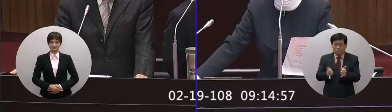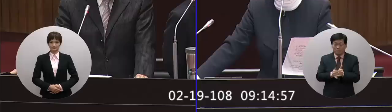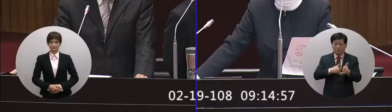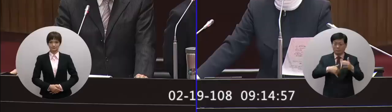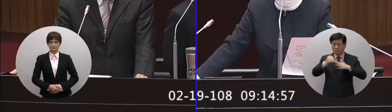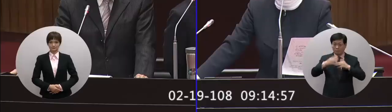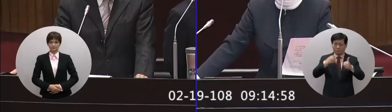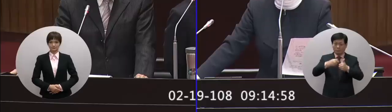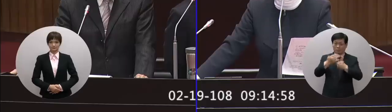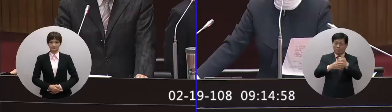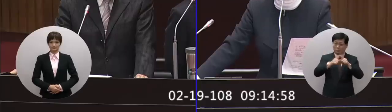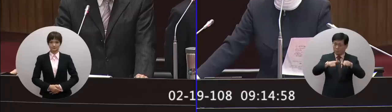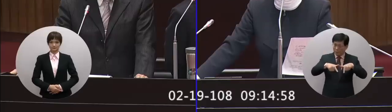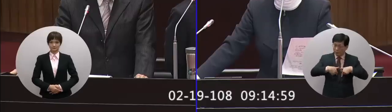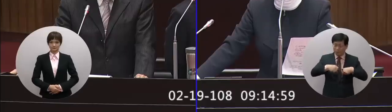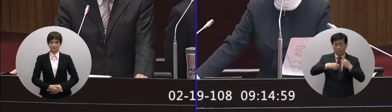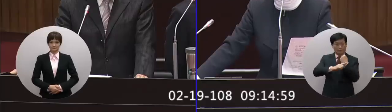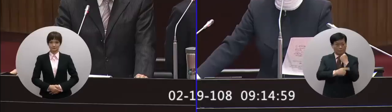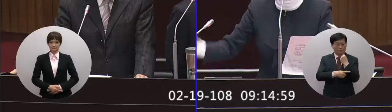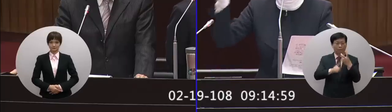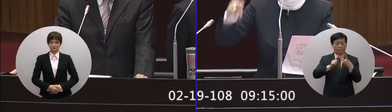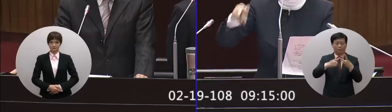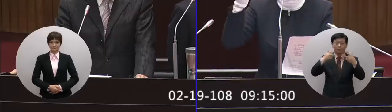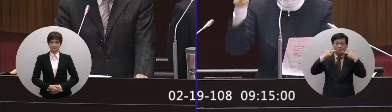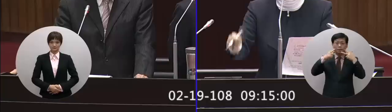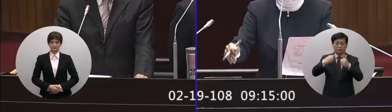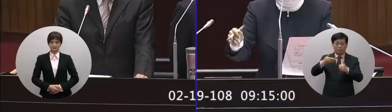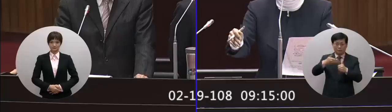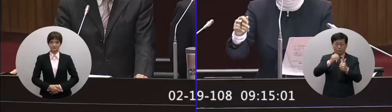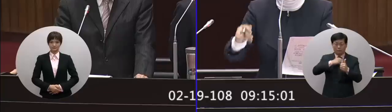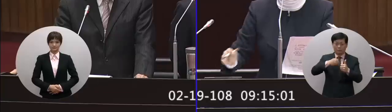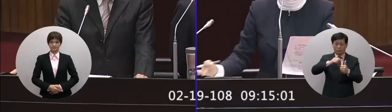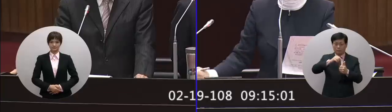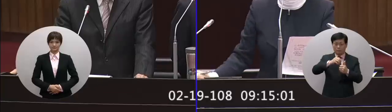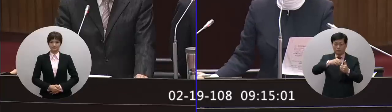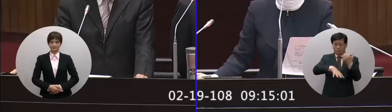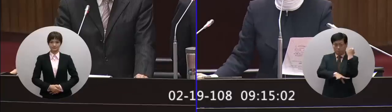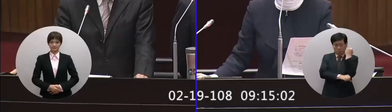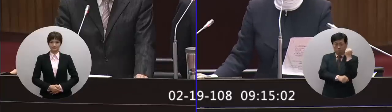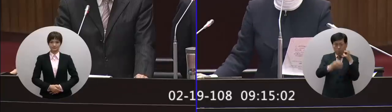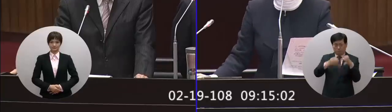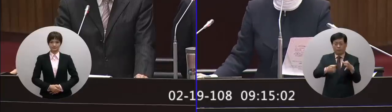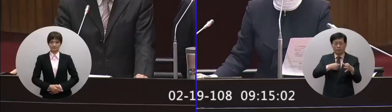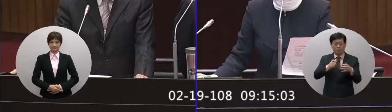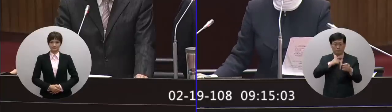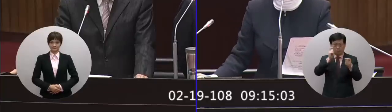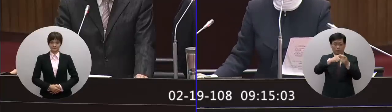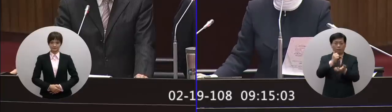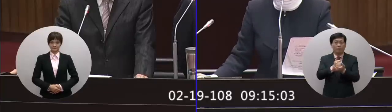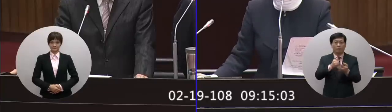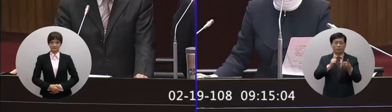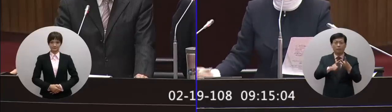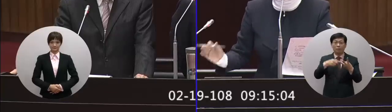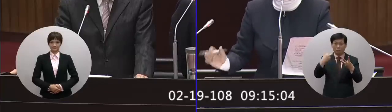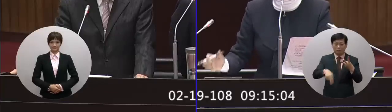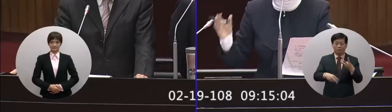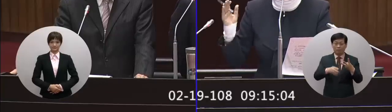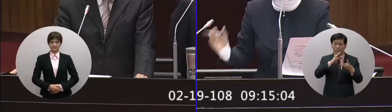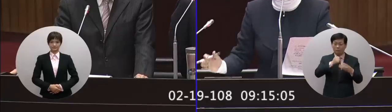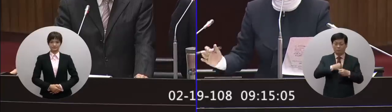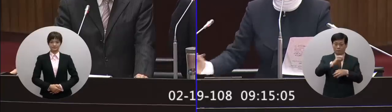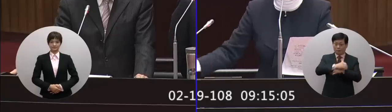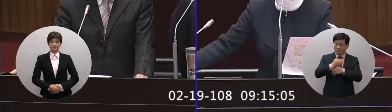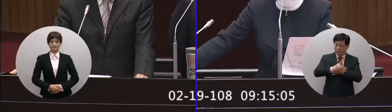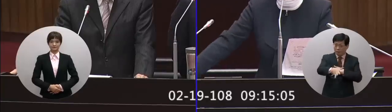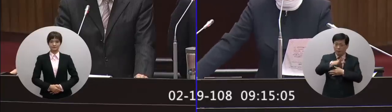的实施办法，我们完成原住民教育向下扎根的愿景。其实也在同年完成了本席要求的课